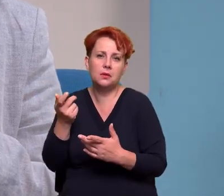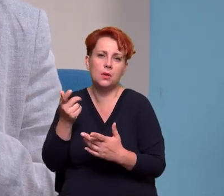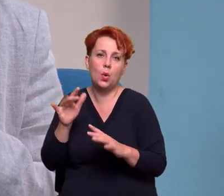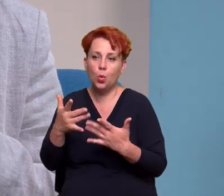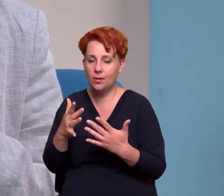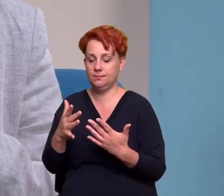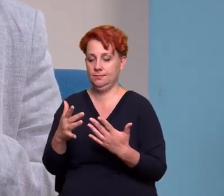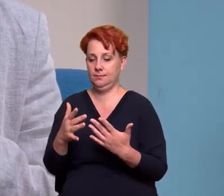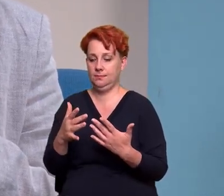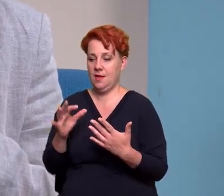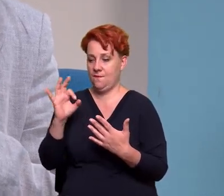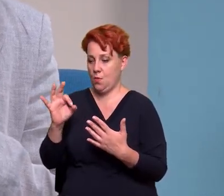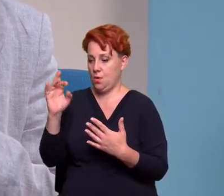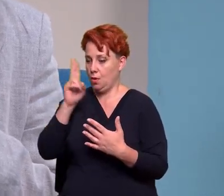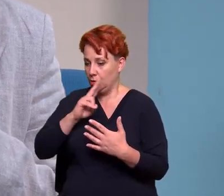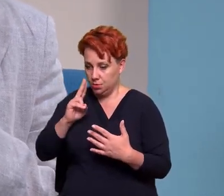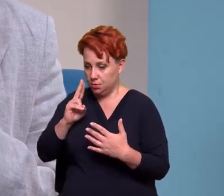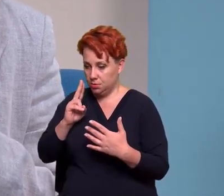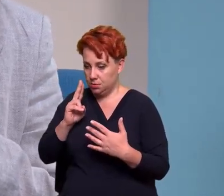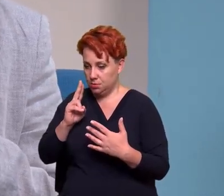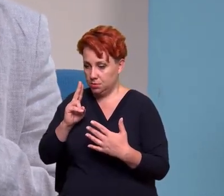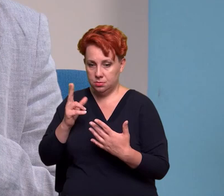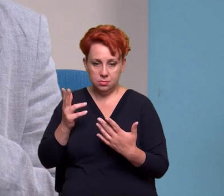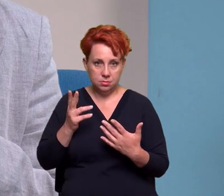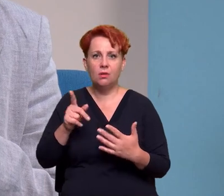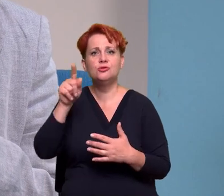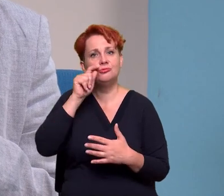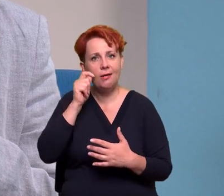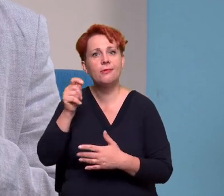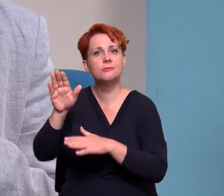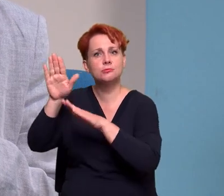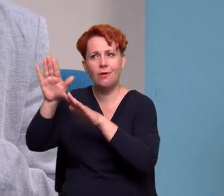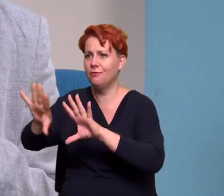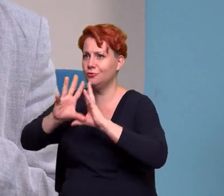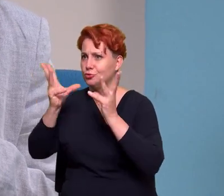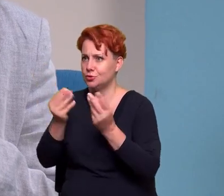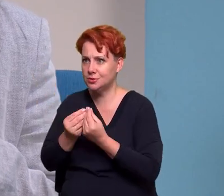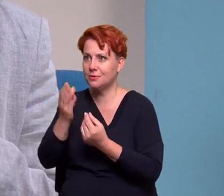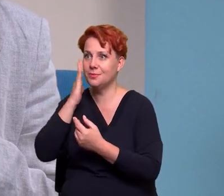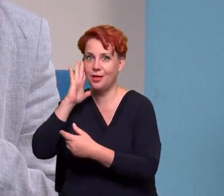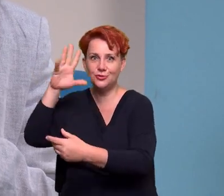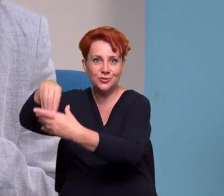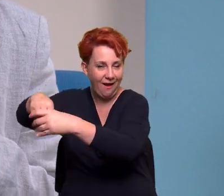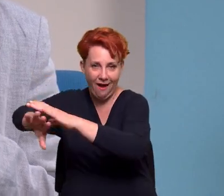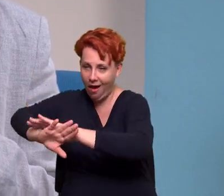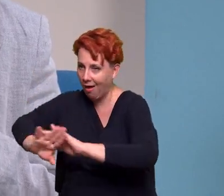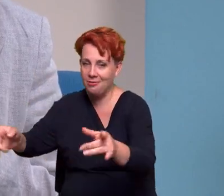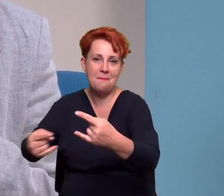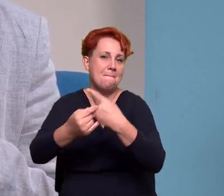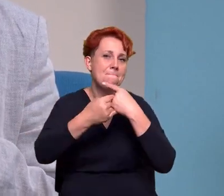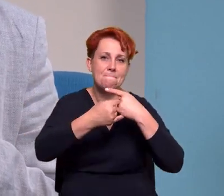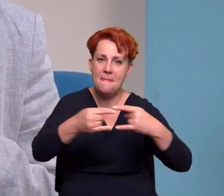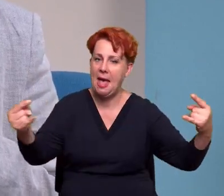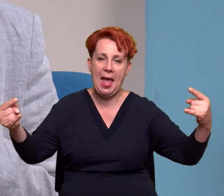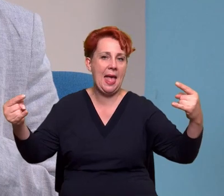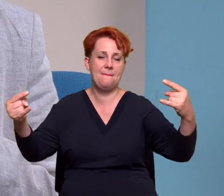właściwie jego rodzice, prawda, i dziadek zostawił wszystko w tym mieszkaniu. Meble, kuchenkę, bo